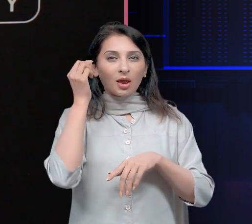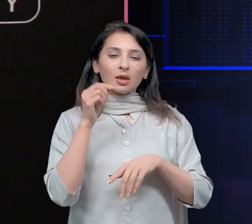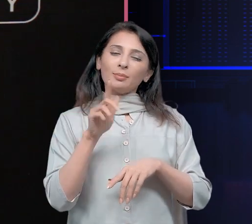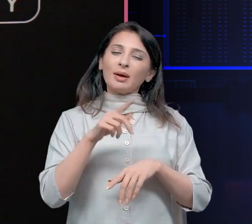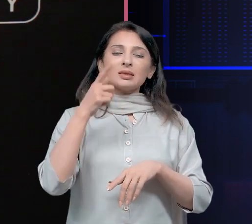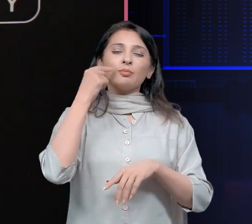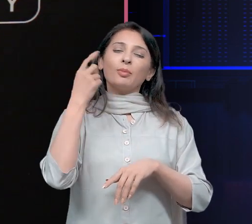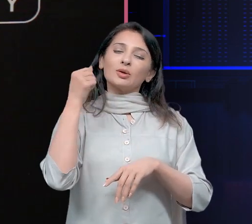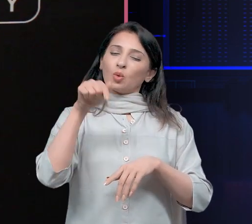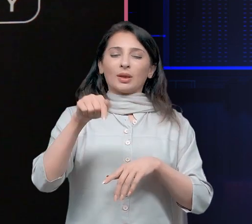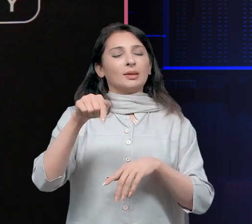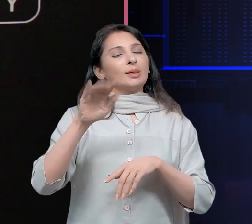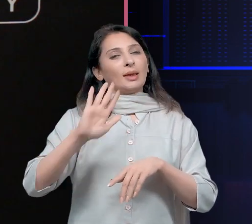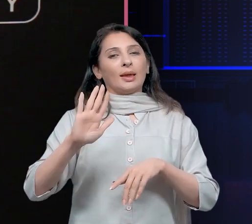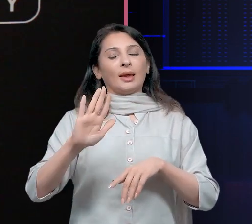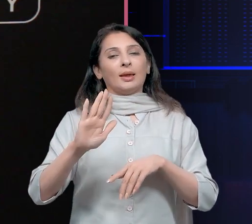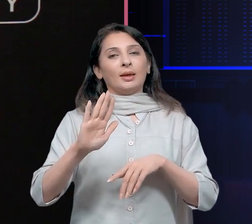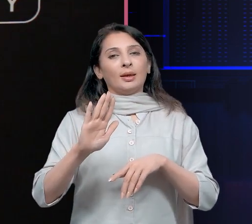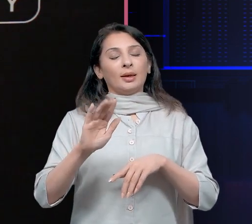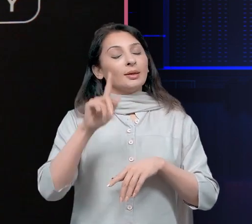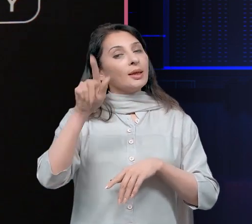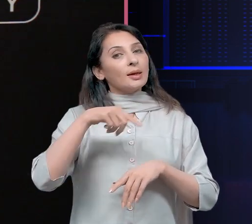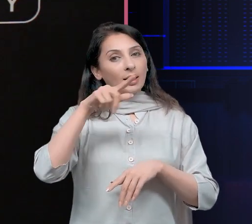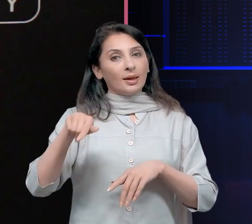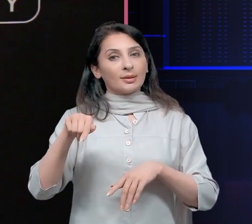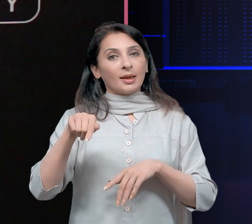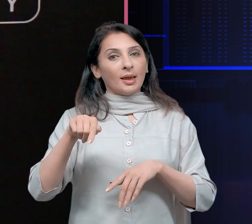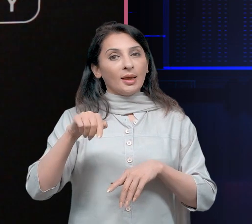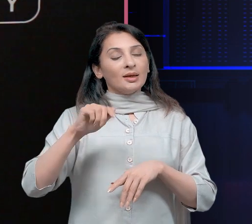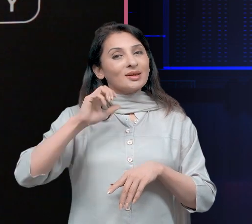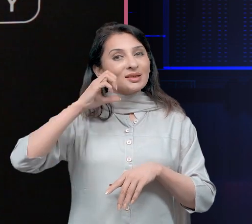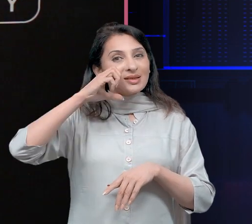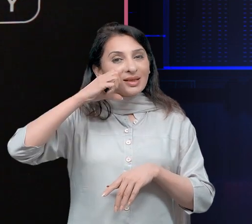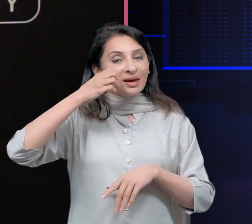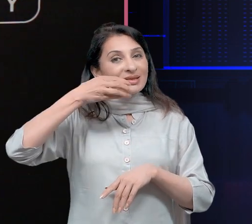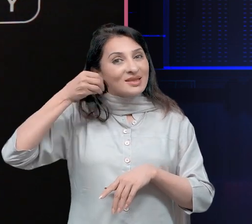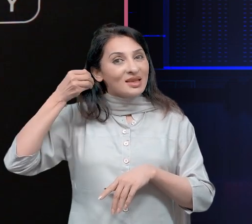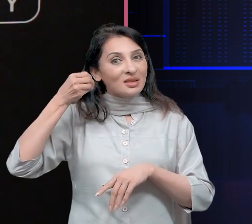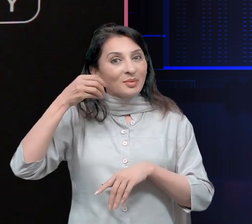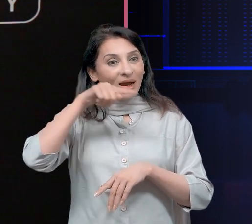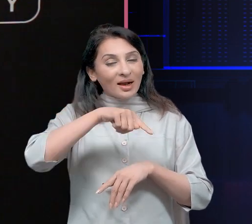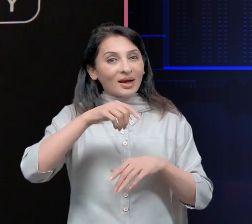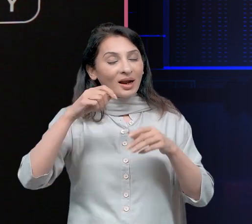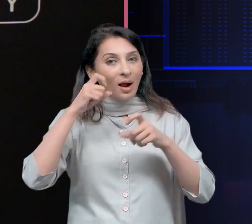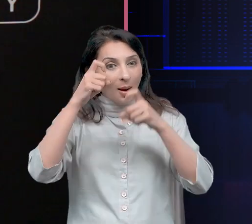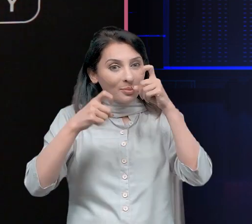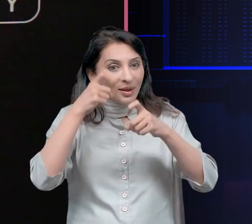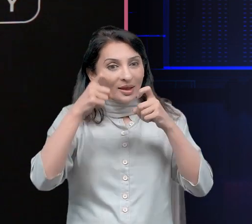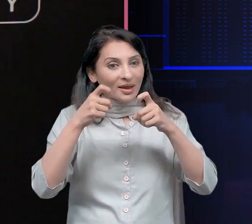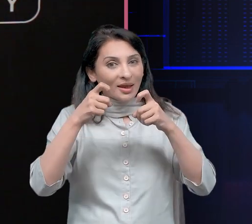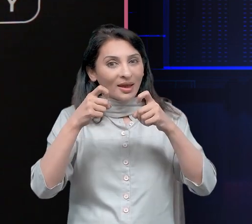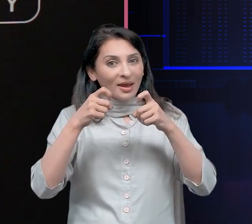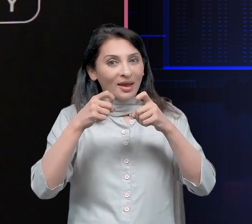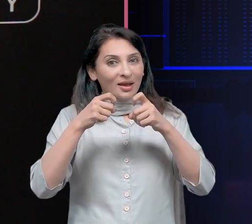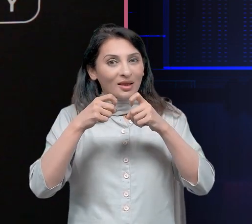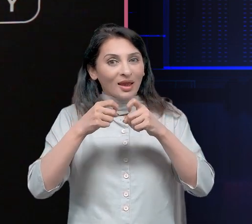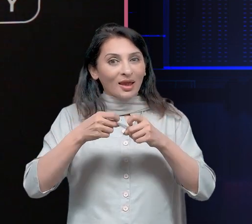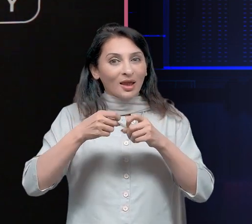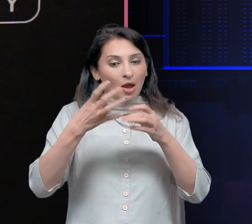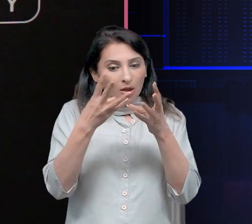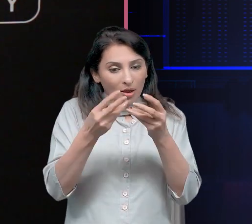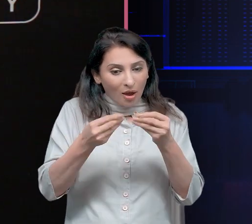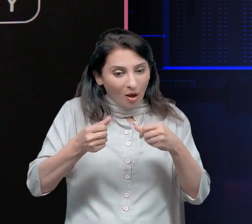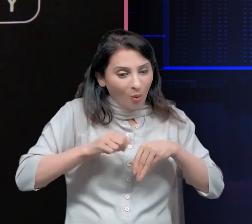सिंध में अगर आप रिसर्च करें आपको दिखाई देगा थर के एक प्रोजेक्ट के अंदर वहाँ डंपर ट्रक्स